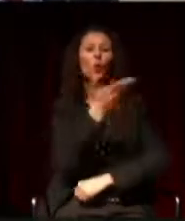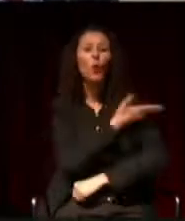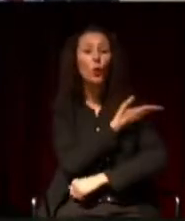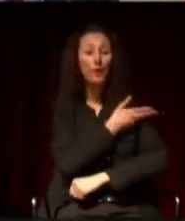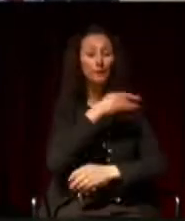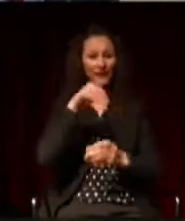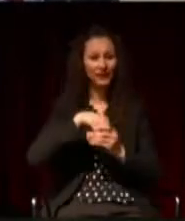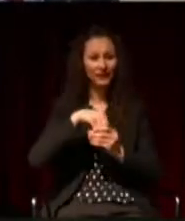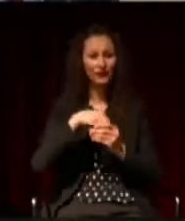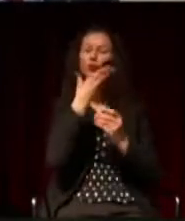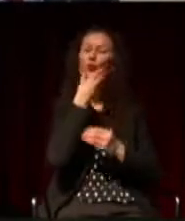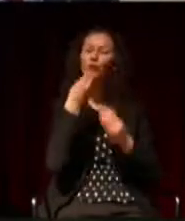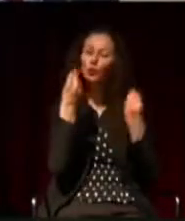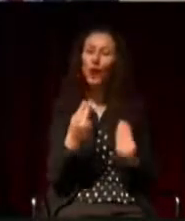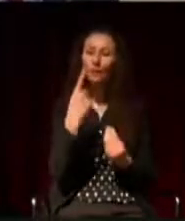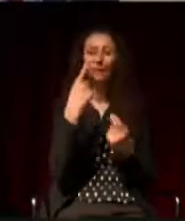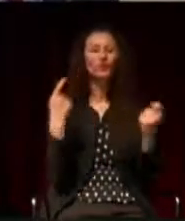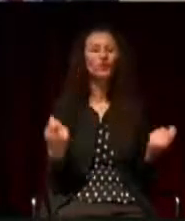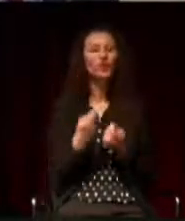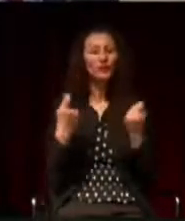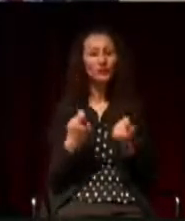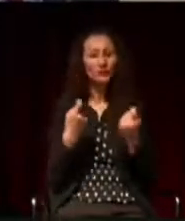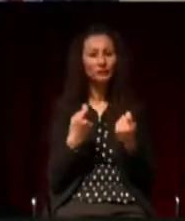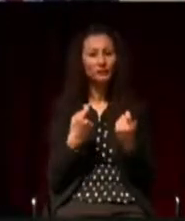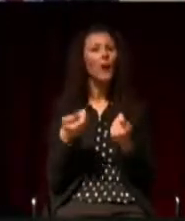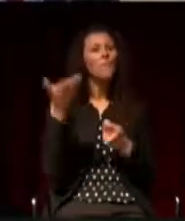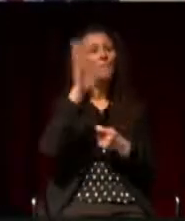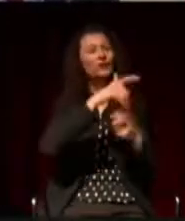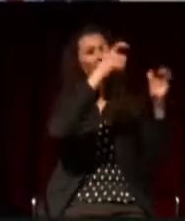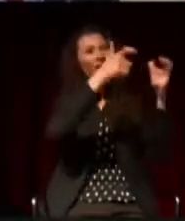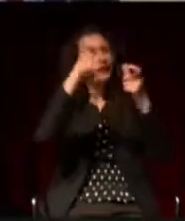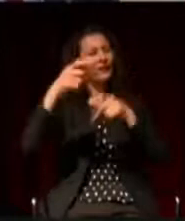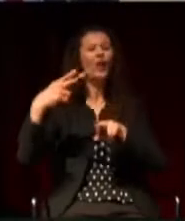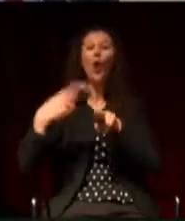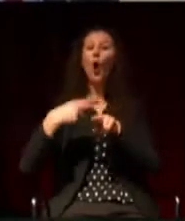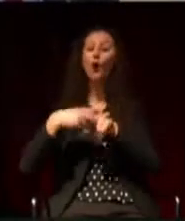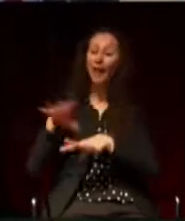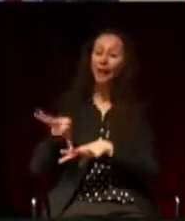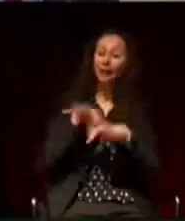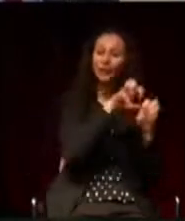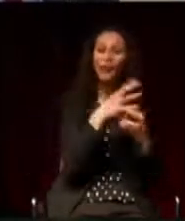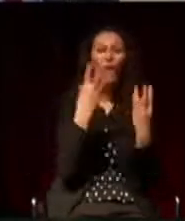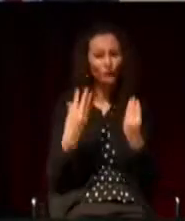ülkemiz için güzel bir çalışma. Başka kentlere de inşallah örnek olsun.